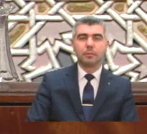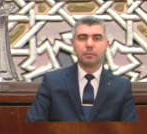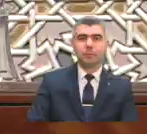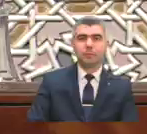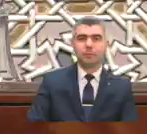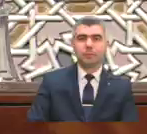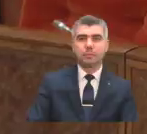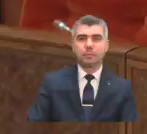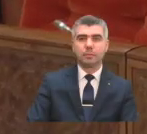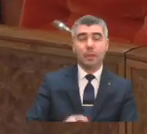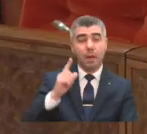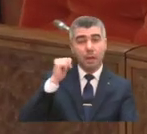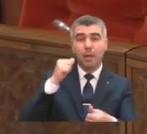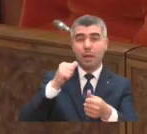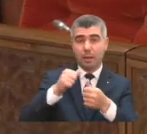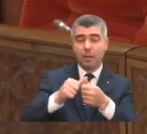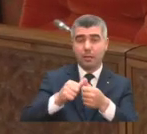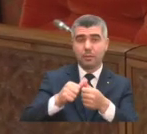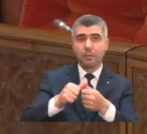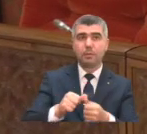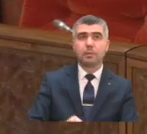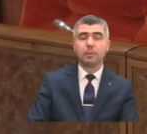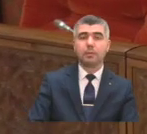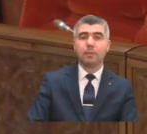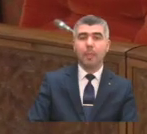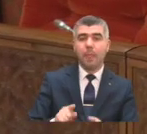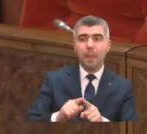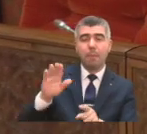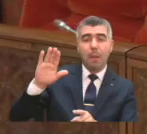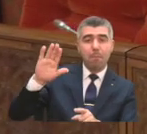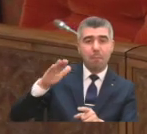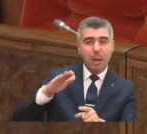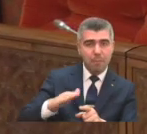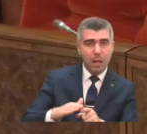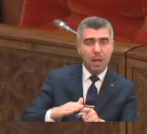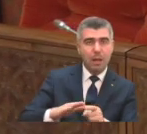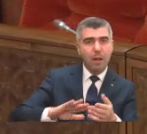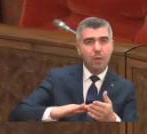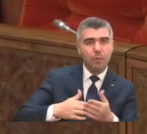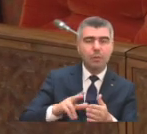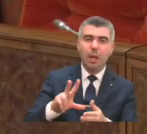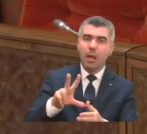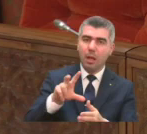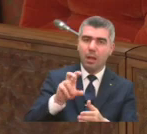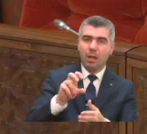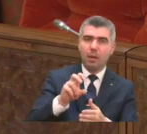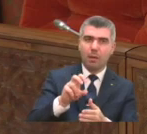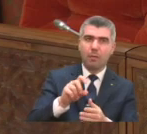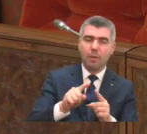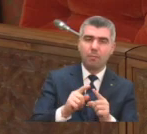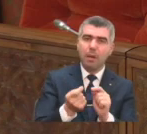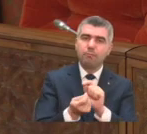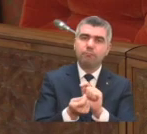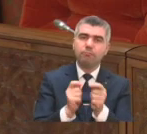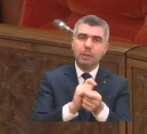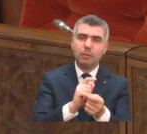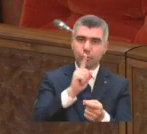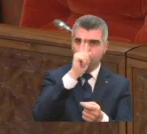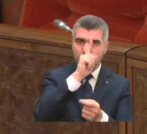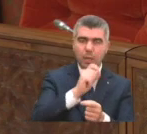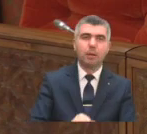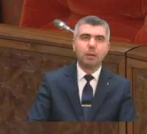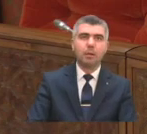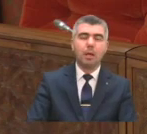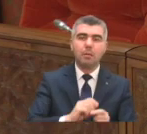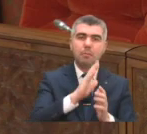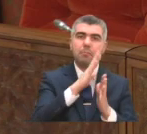انا اللي بغيت نذكر بان جهات بني ملال الزلال كتعرف حتى هي كذلك واحد التغيير، وكاين ان